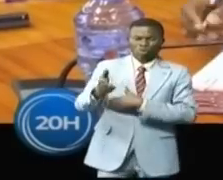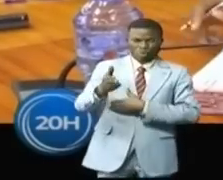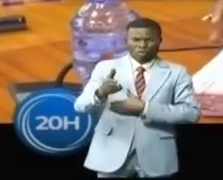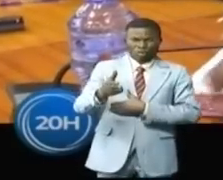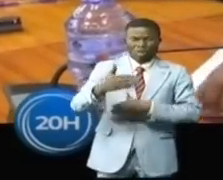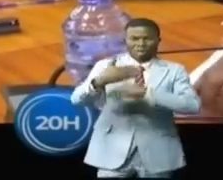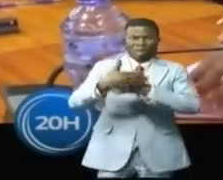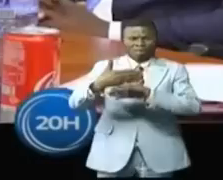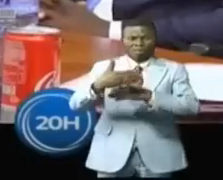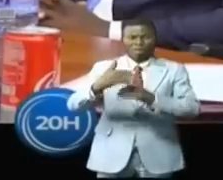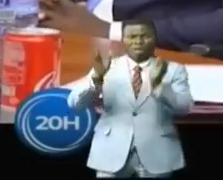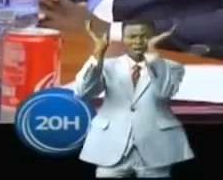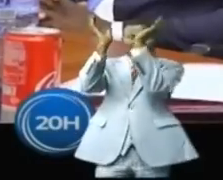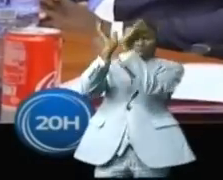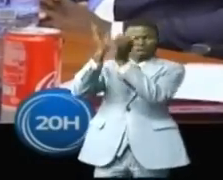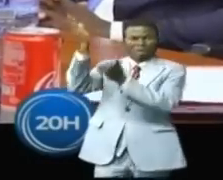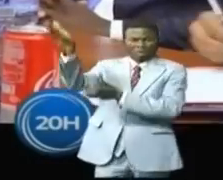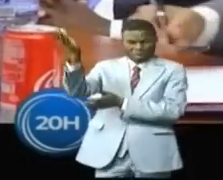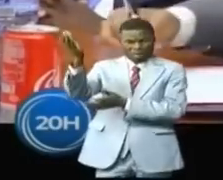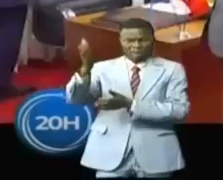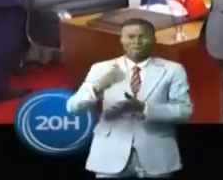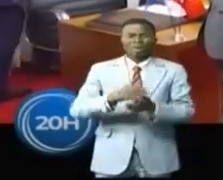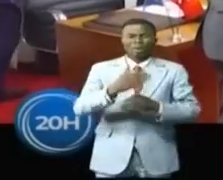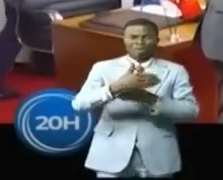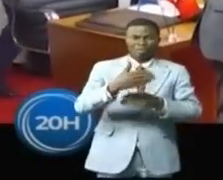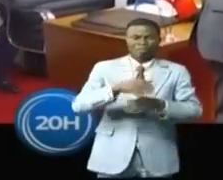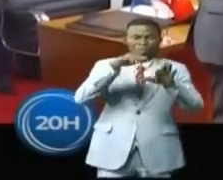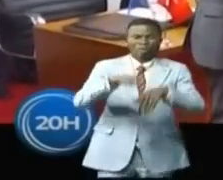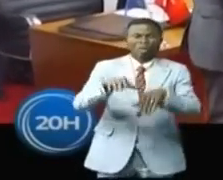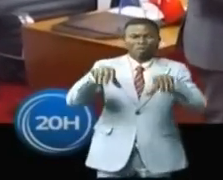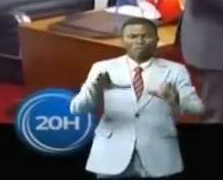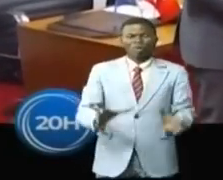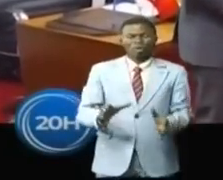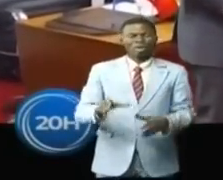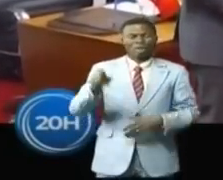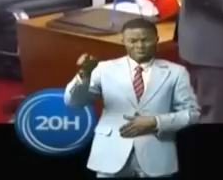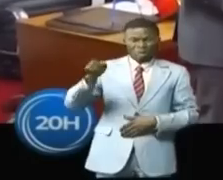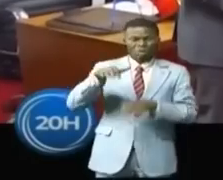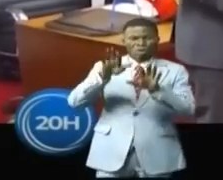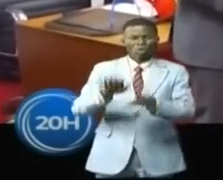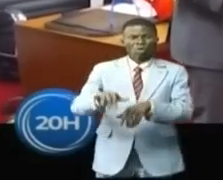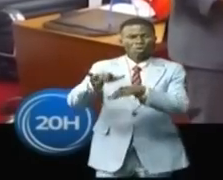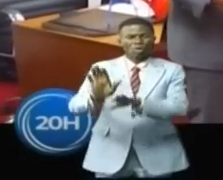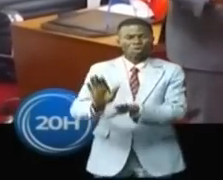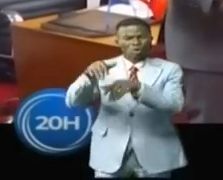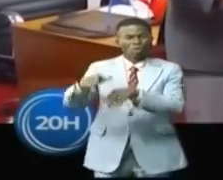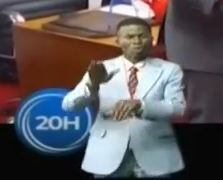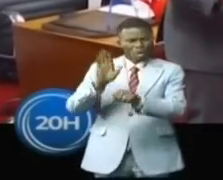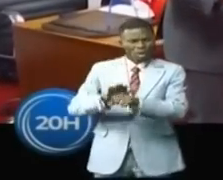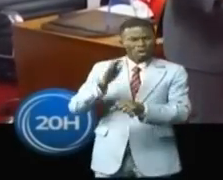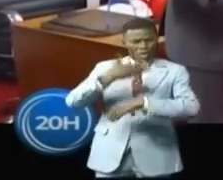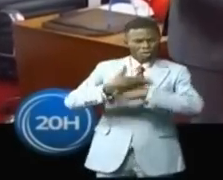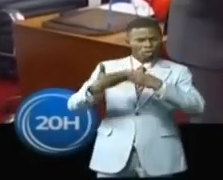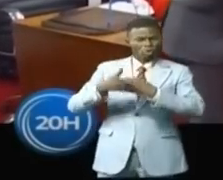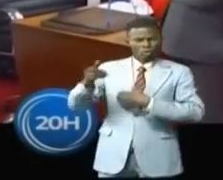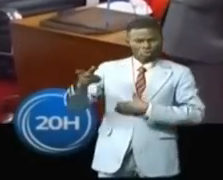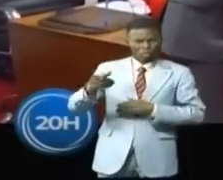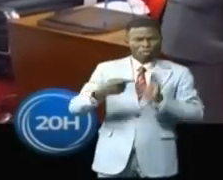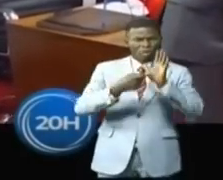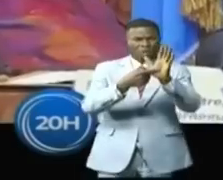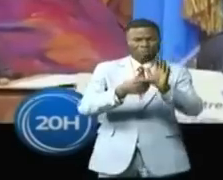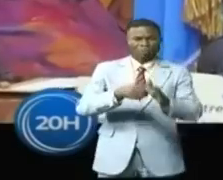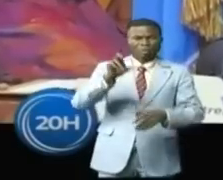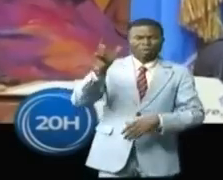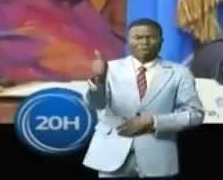du stade des Martyrs, et les seconds au niveau de la foire internationale de Kinshasa qui va comprendre un centre d'exposition de plus de